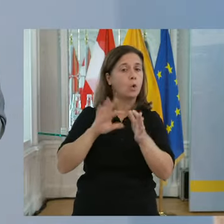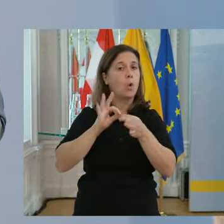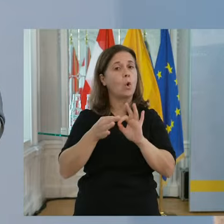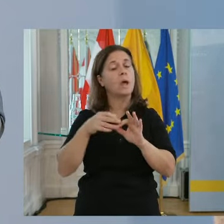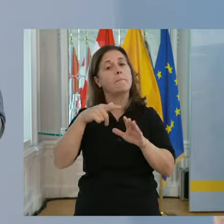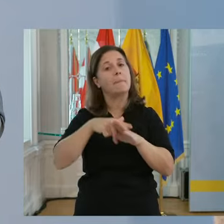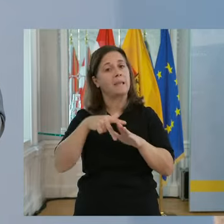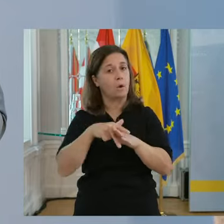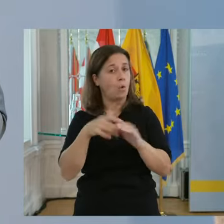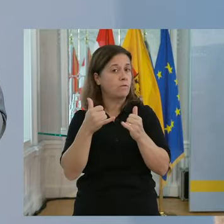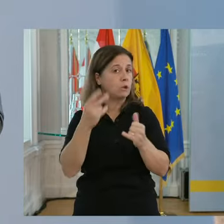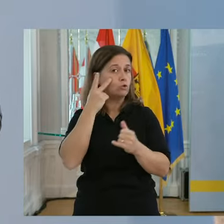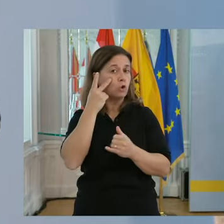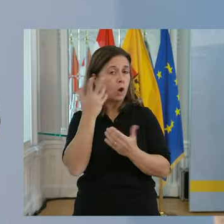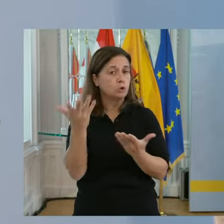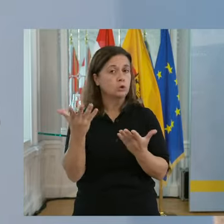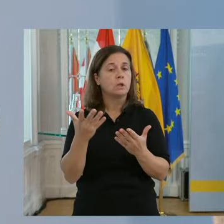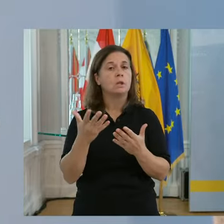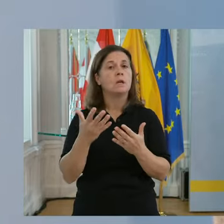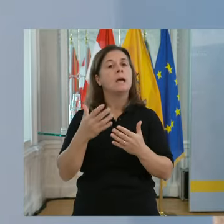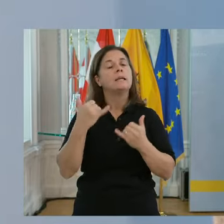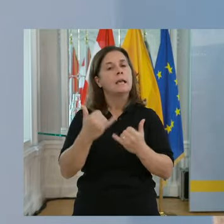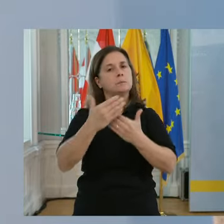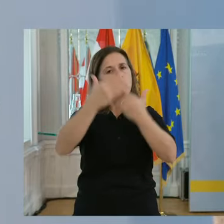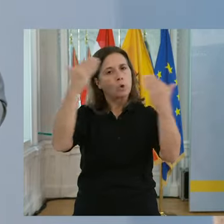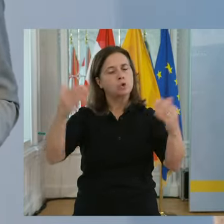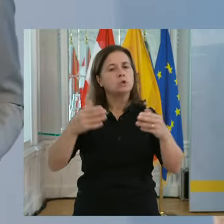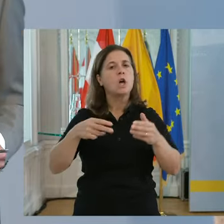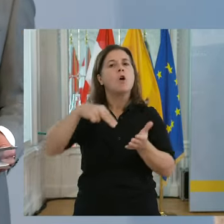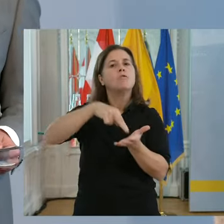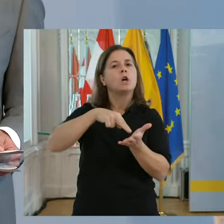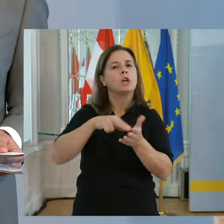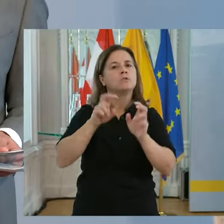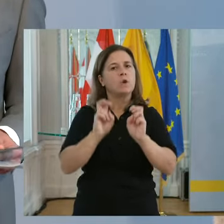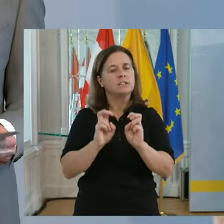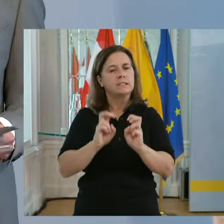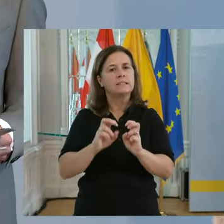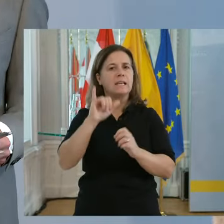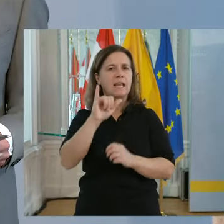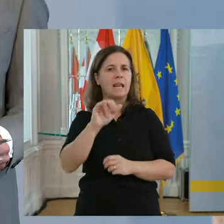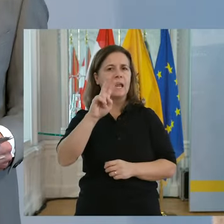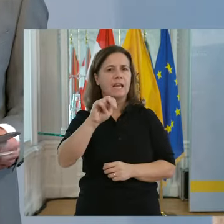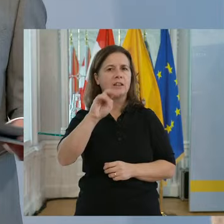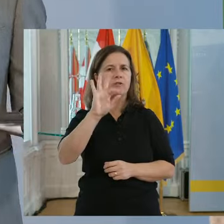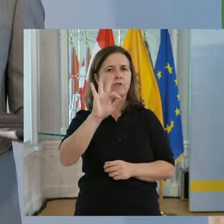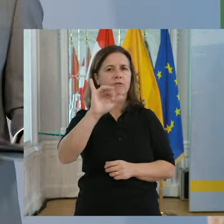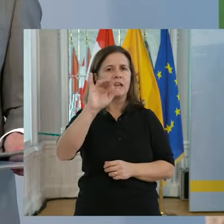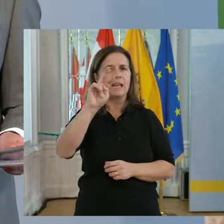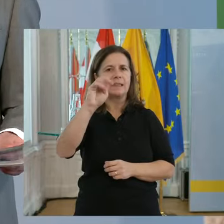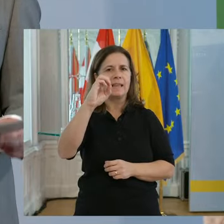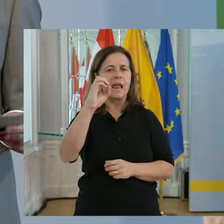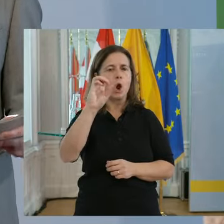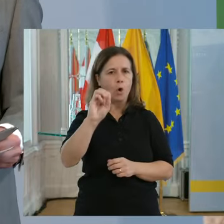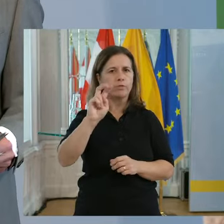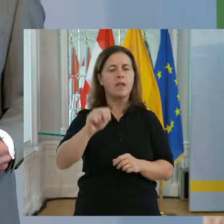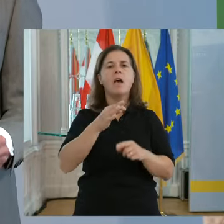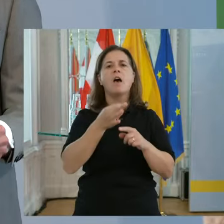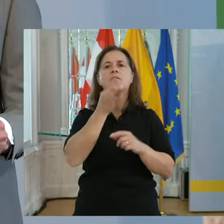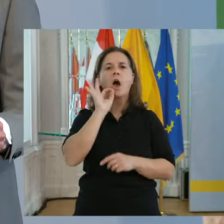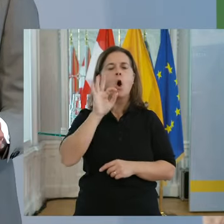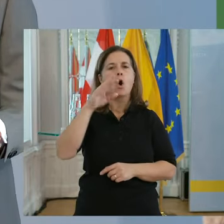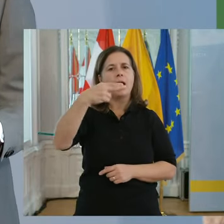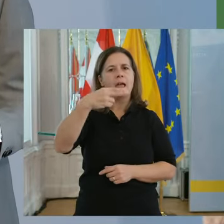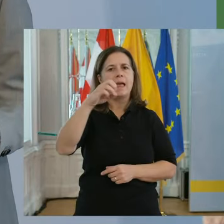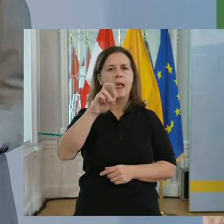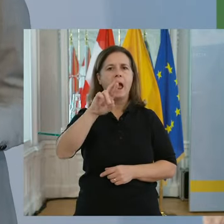oder Behinderungen? Begrüßen Sie dazu die Vorstandsvorsitzende von Infineon Technologies Austria, Sabine Herrlitschka. Sie wird die Keynote